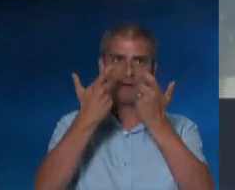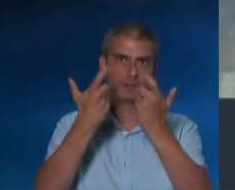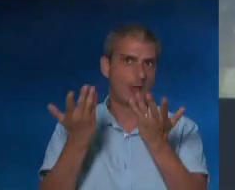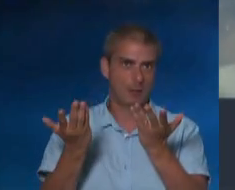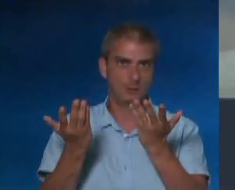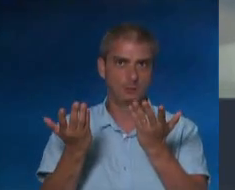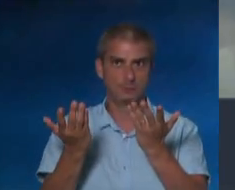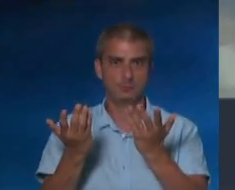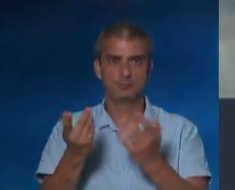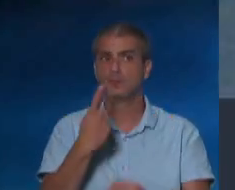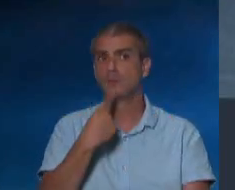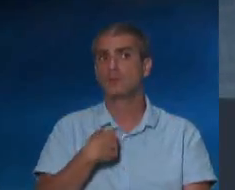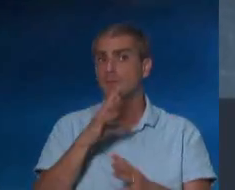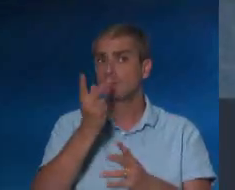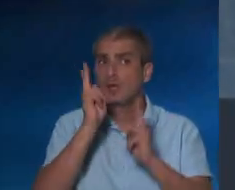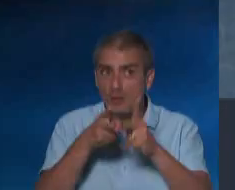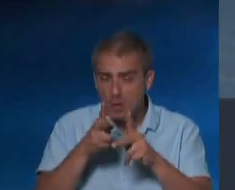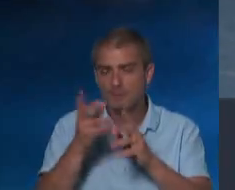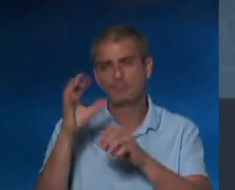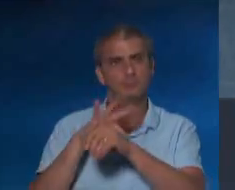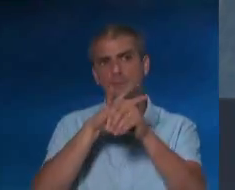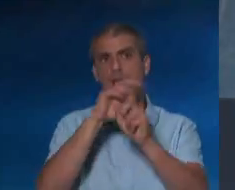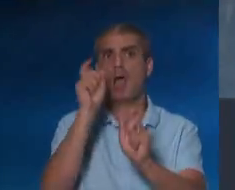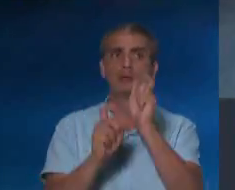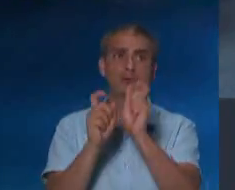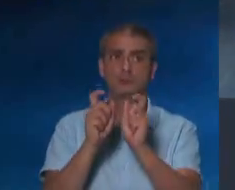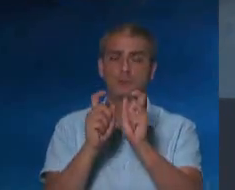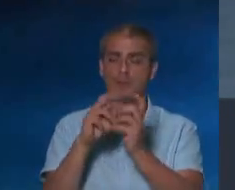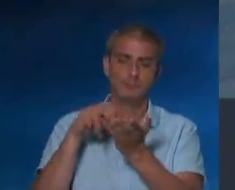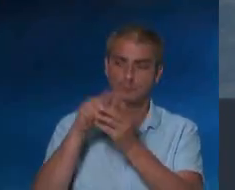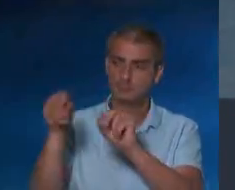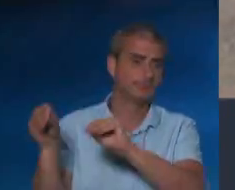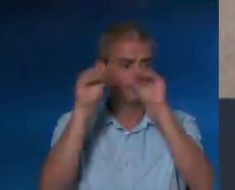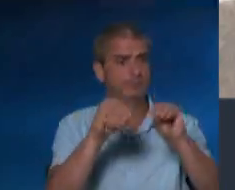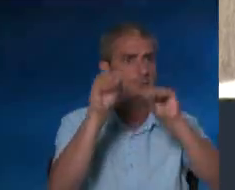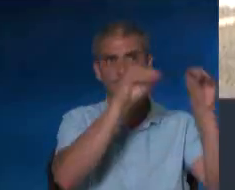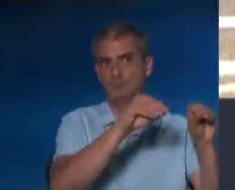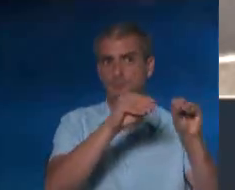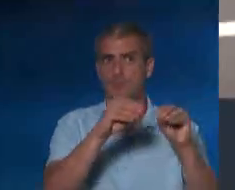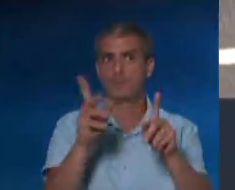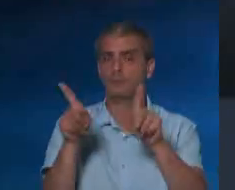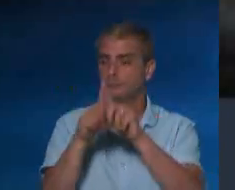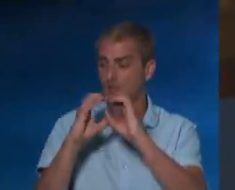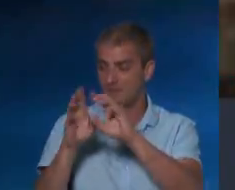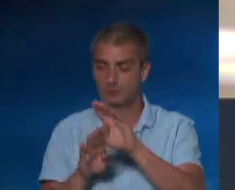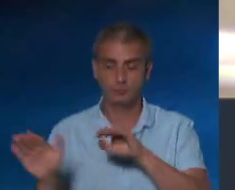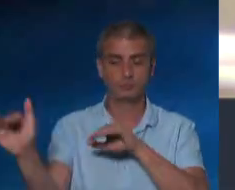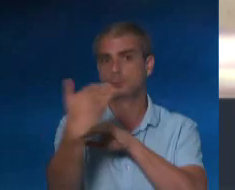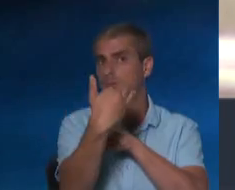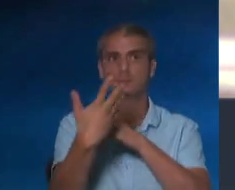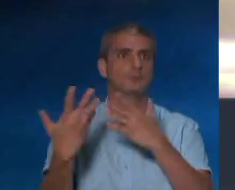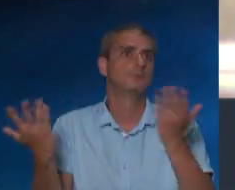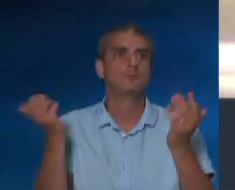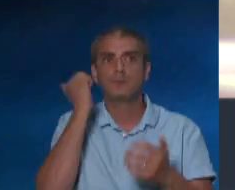בכלל. אומרים לנו ככה, אם אתם יכולים, תעבירו את האנשים ממעבר למעבר. כאילו מכביש לכביש. אין. כל